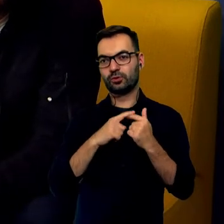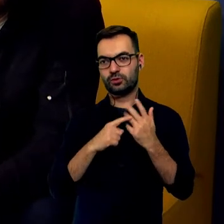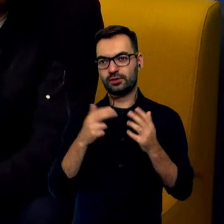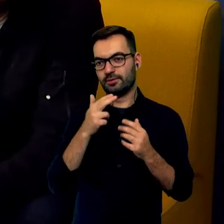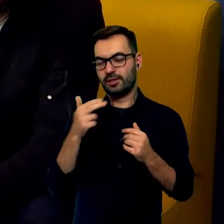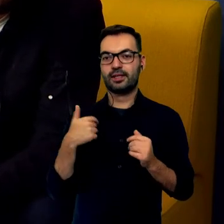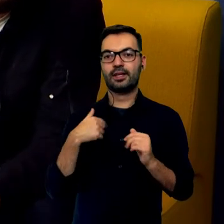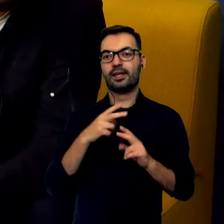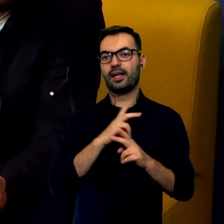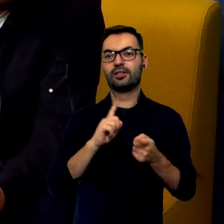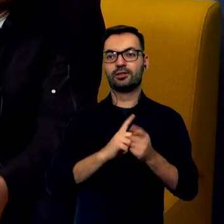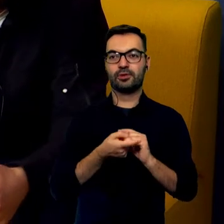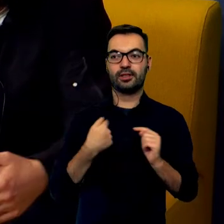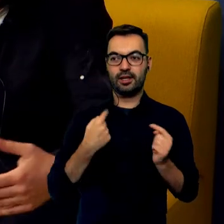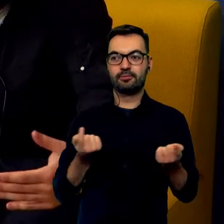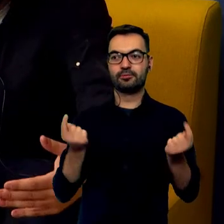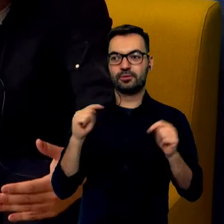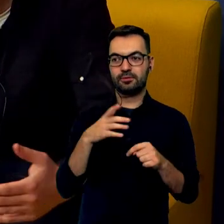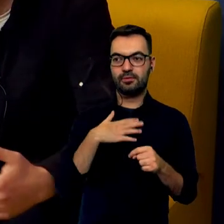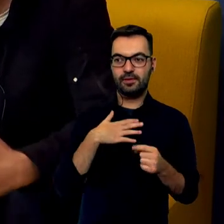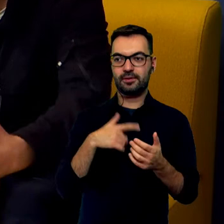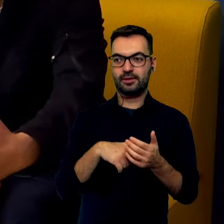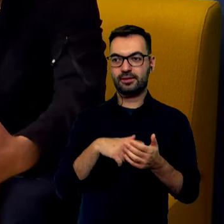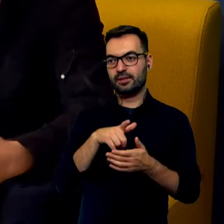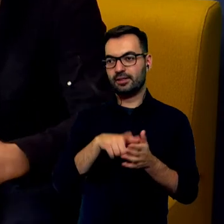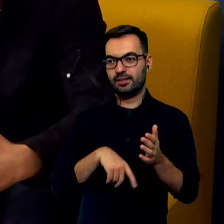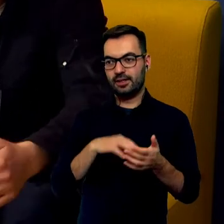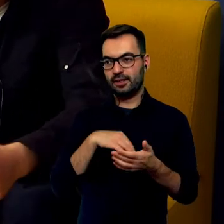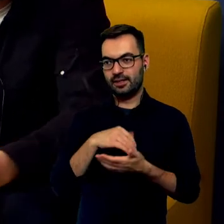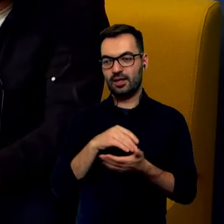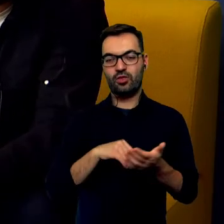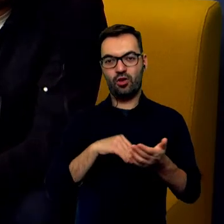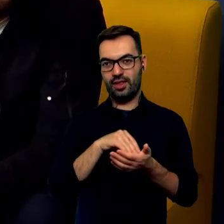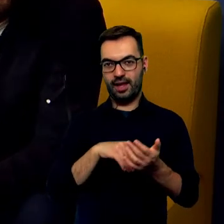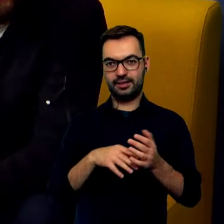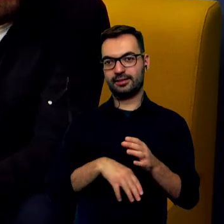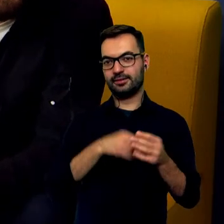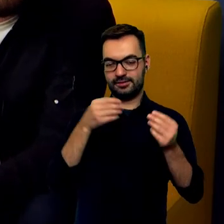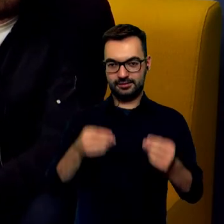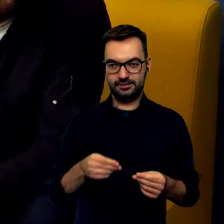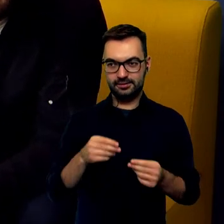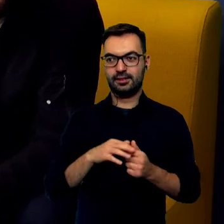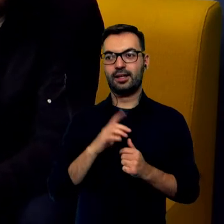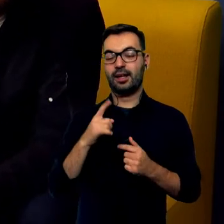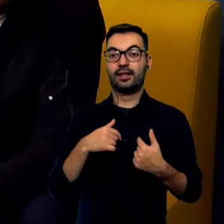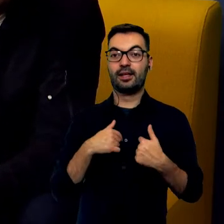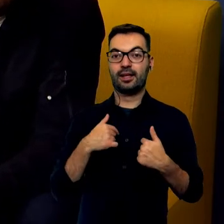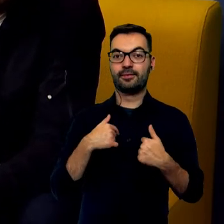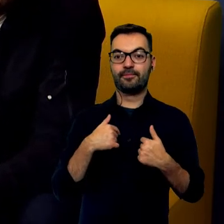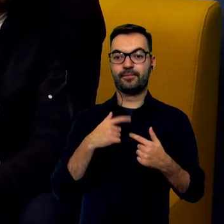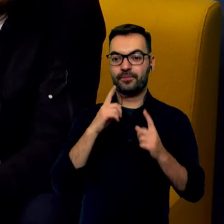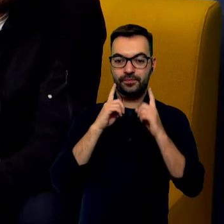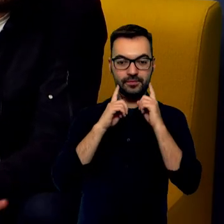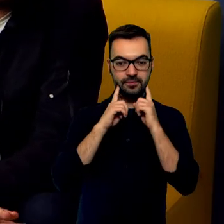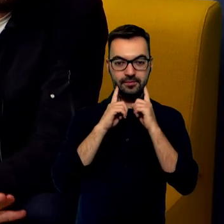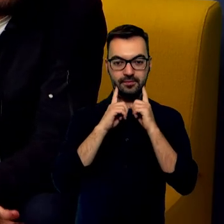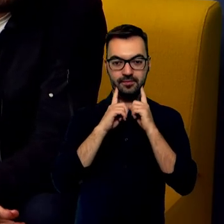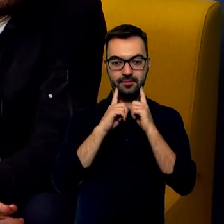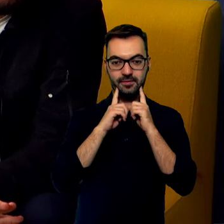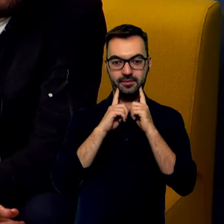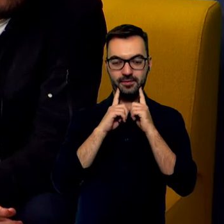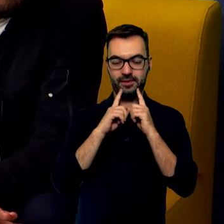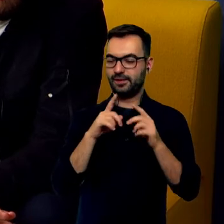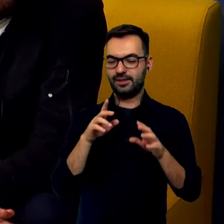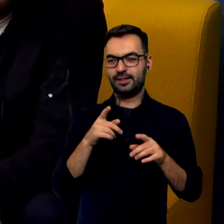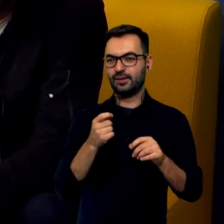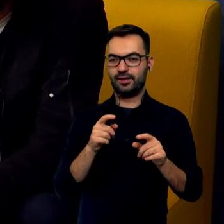i ja na każde spotkanie przychodziłem z jakimś, miałem te swoje takie notatki, wyciągałem. Natomiast ja, wiesz, naprawdę zupełnie kątem oka